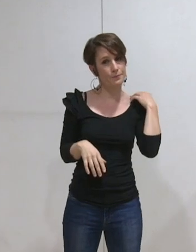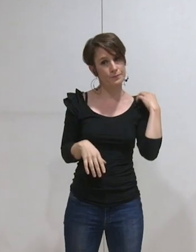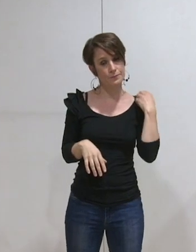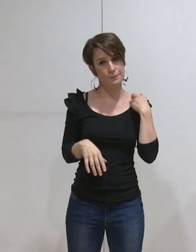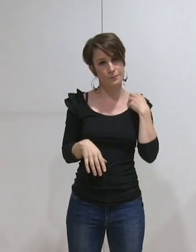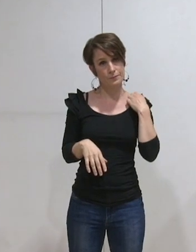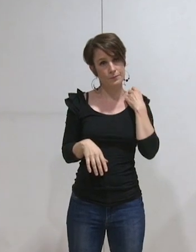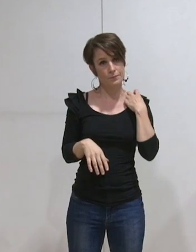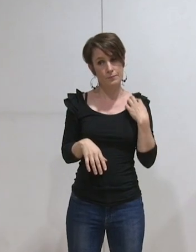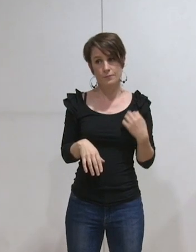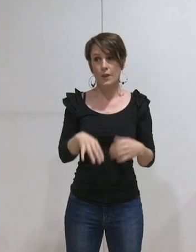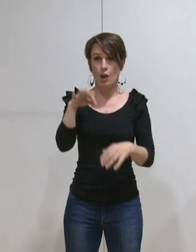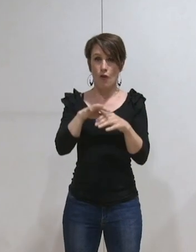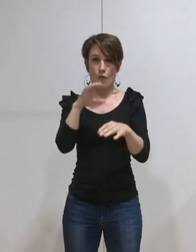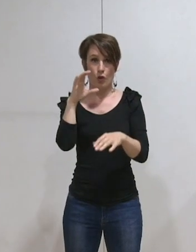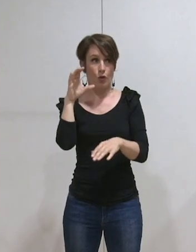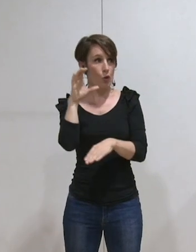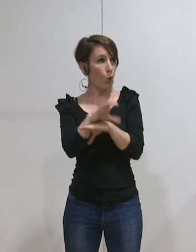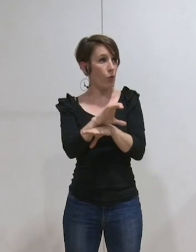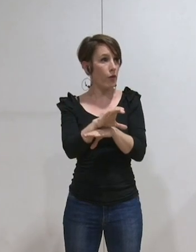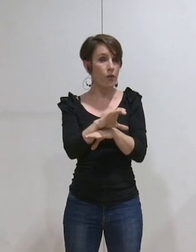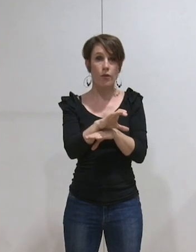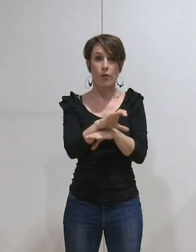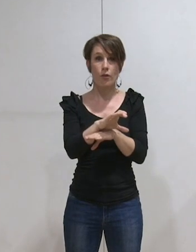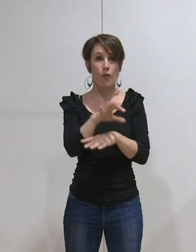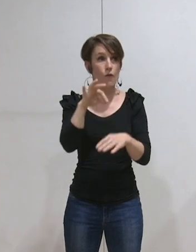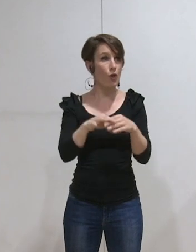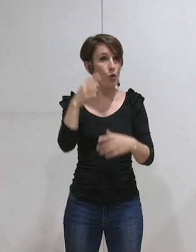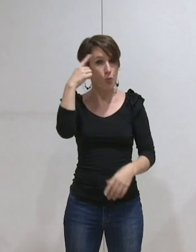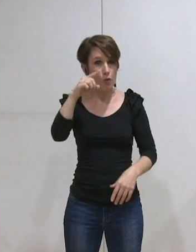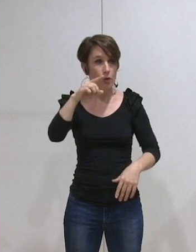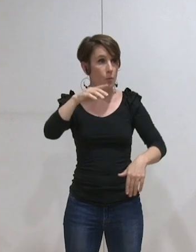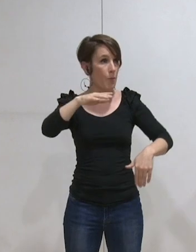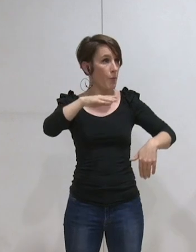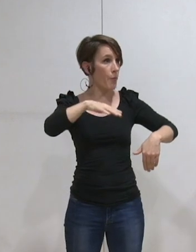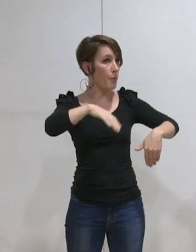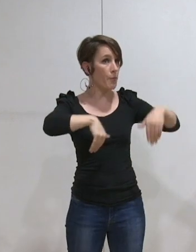National qui vote contre qui vote pour